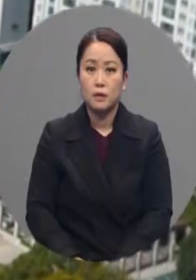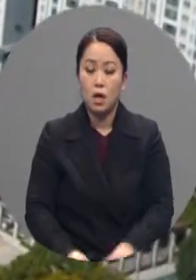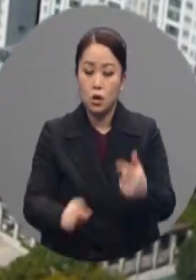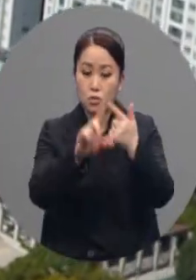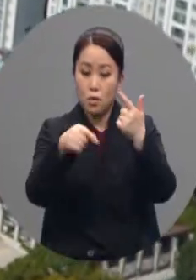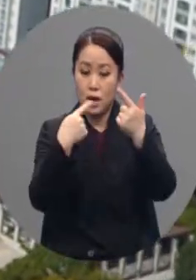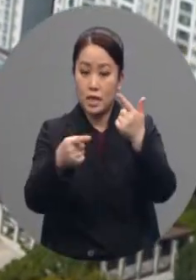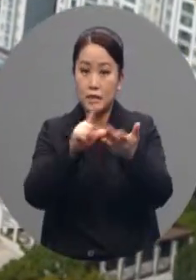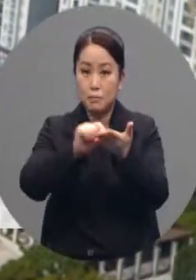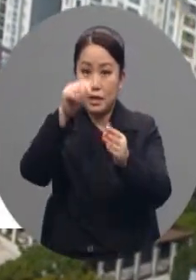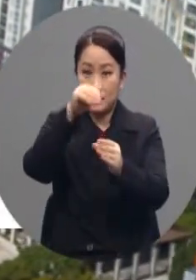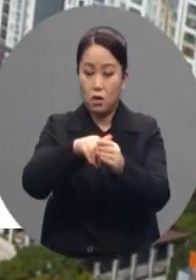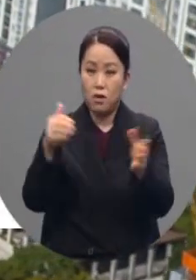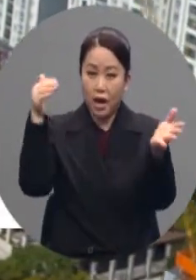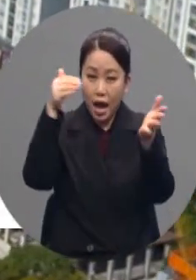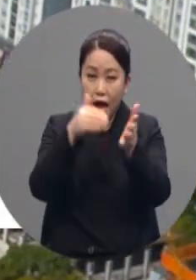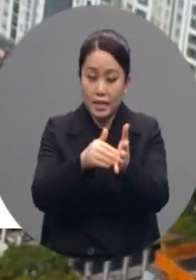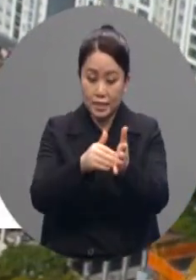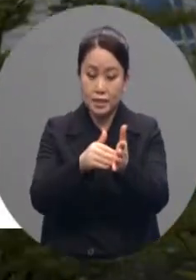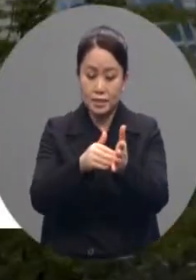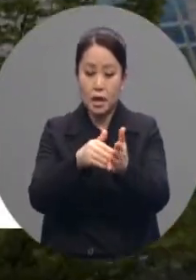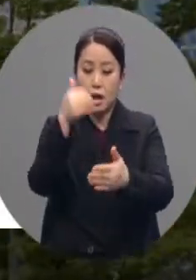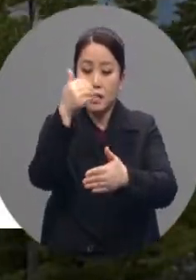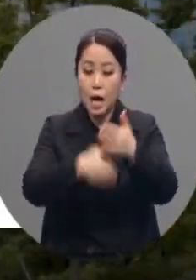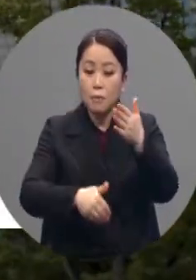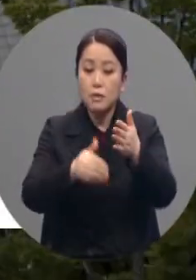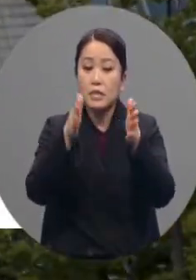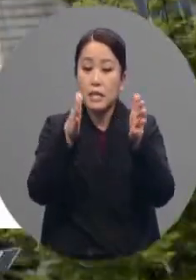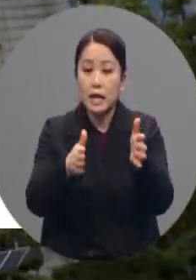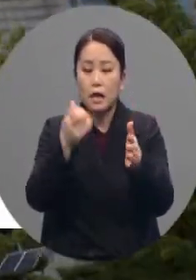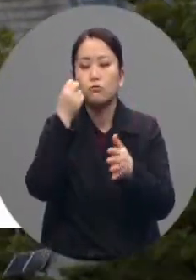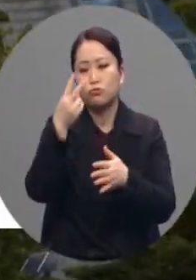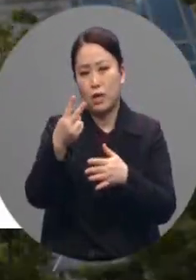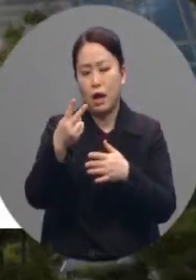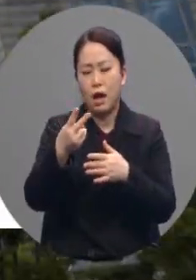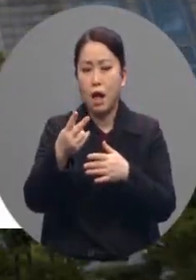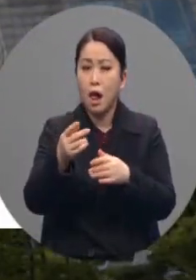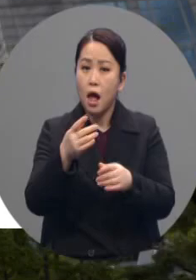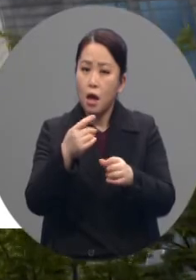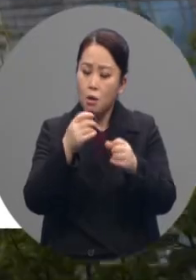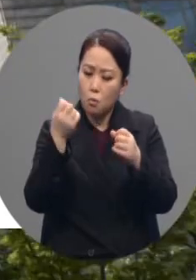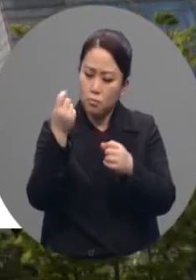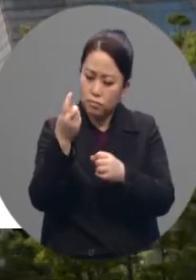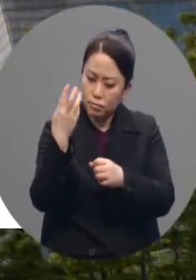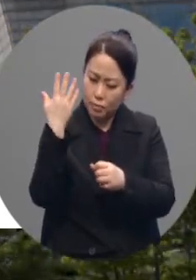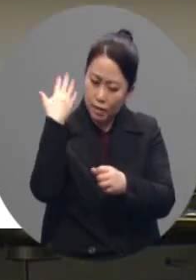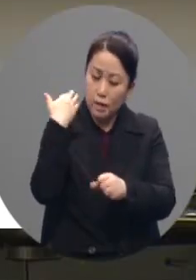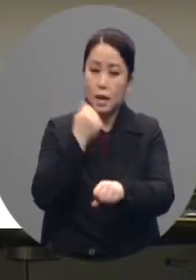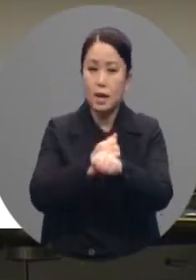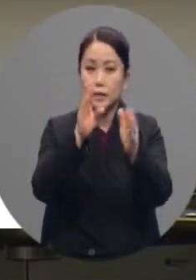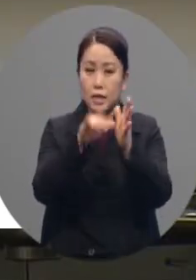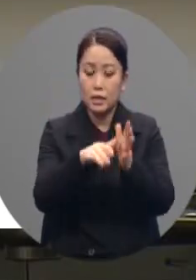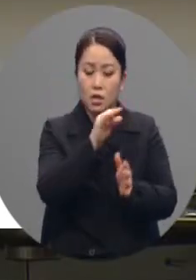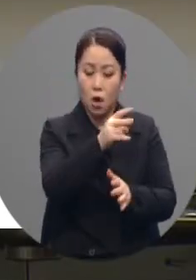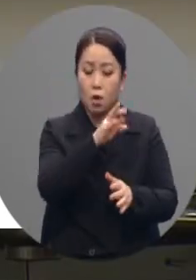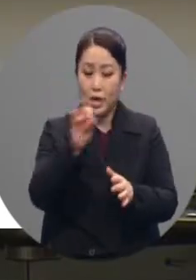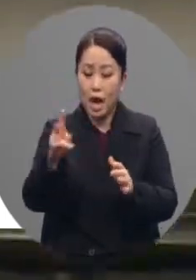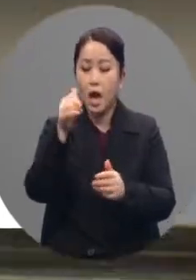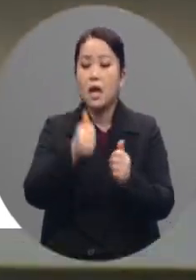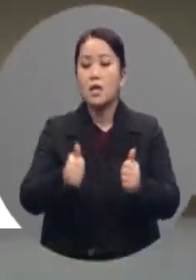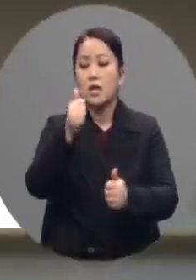6월 1일 지방선거까지 정확히 두 달. 예년 같으면 여야의 부산시장 경선 분위기로 들뜰